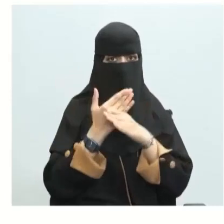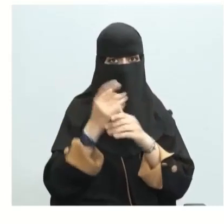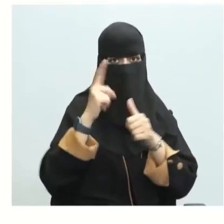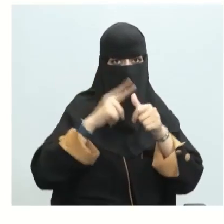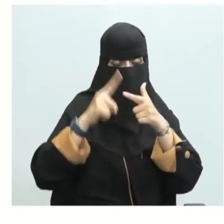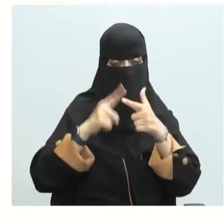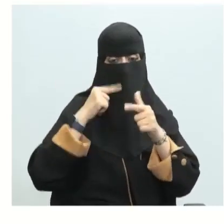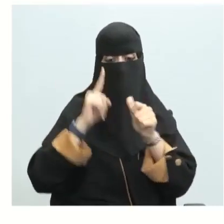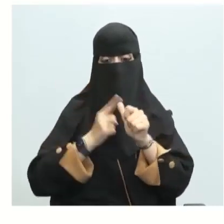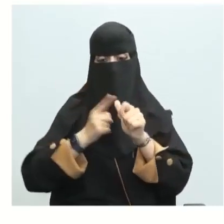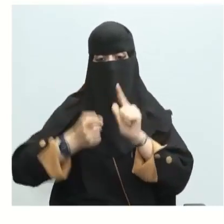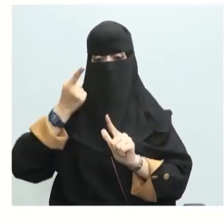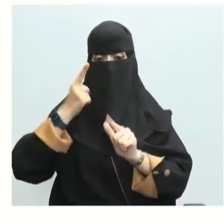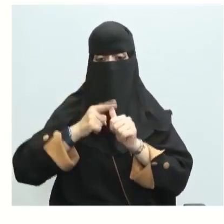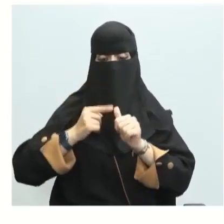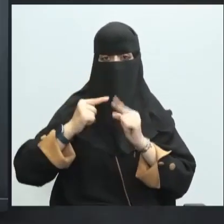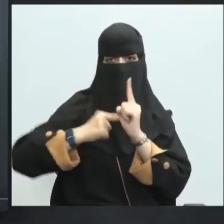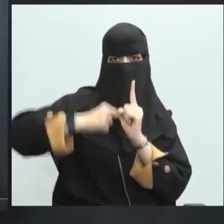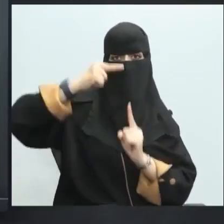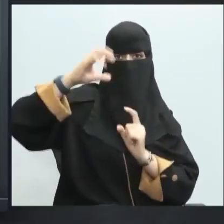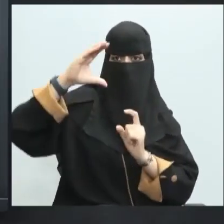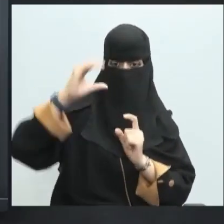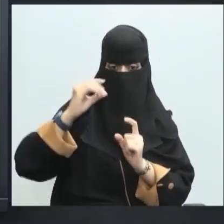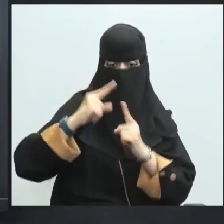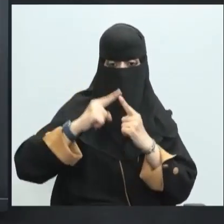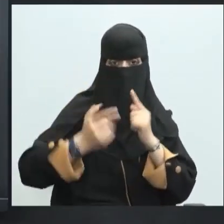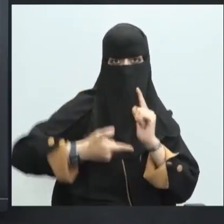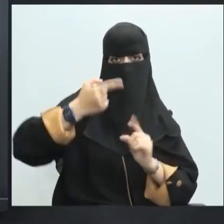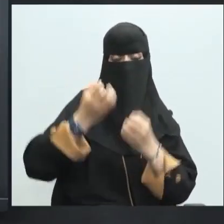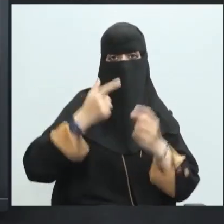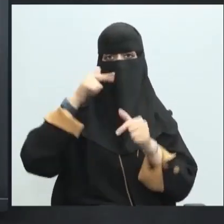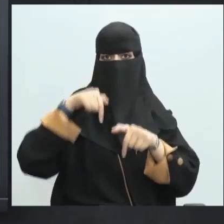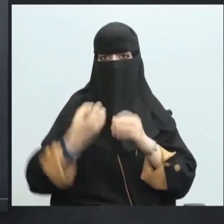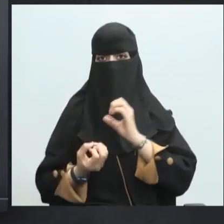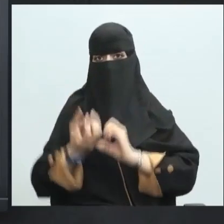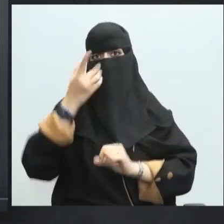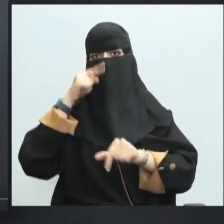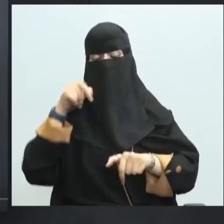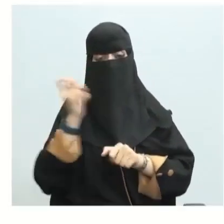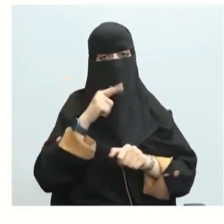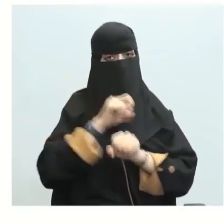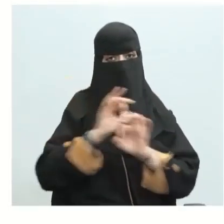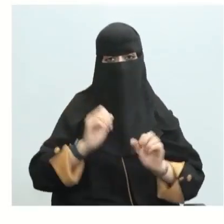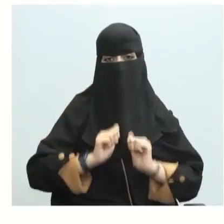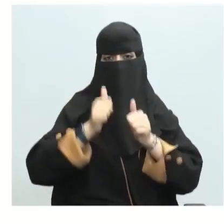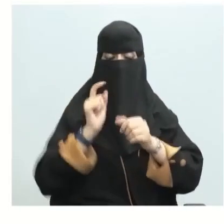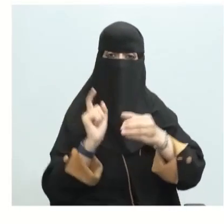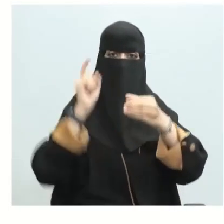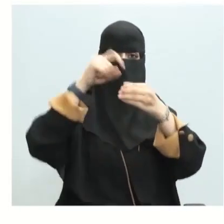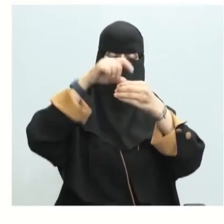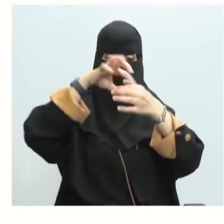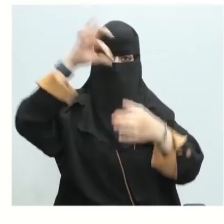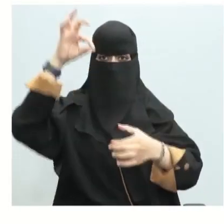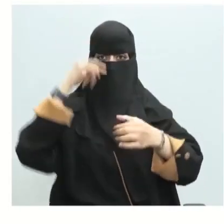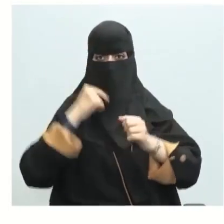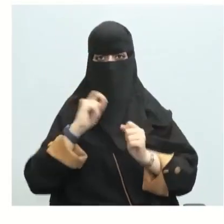طبقات الالماس تحت الارض ولكن بما اننا نحن بشر ونثر بهذه البراكين بسهوله اذا لا نستطيع الوصول اليه